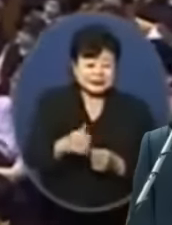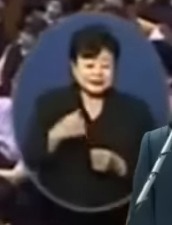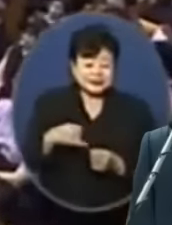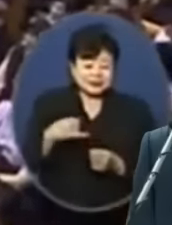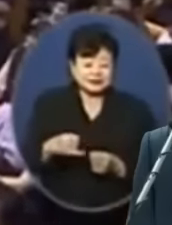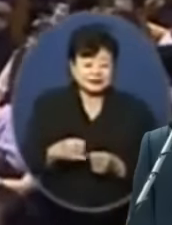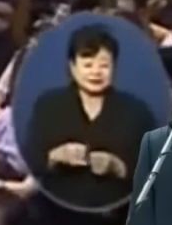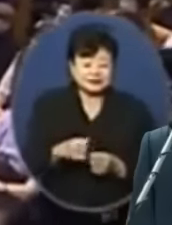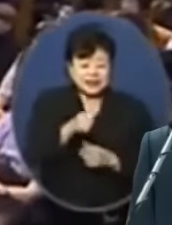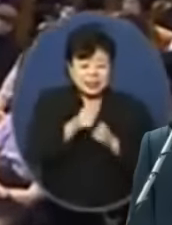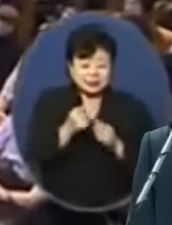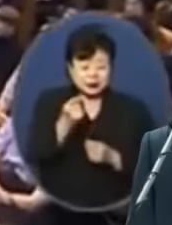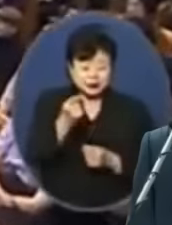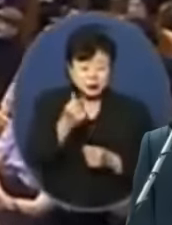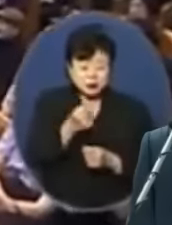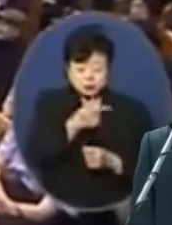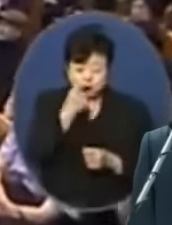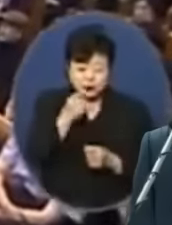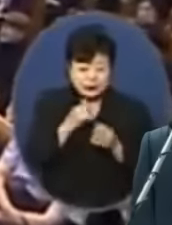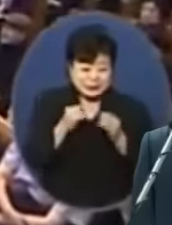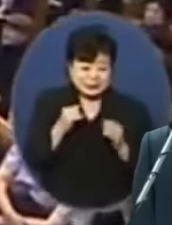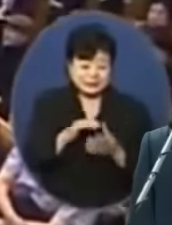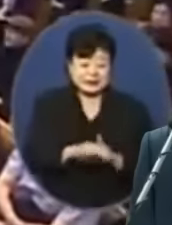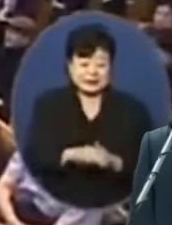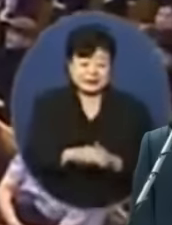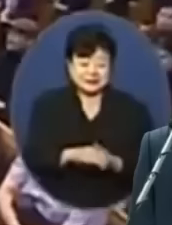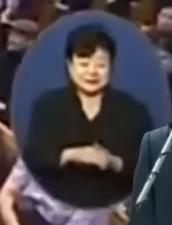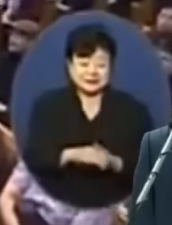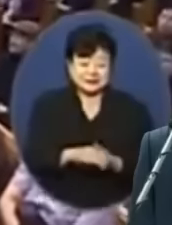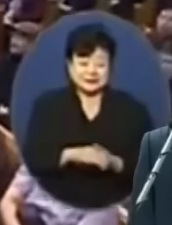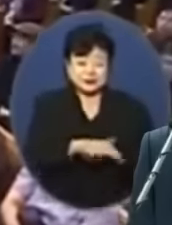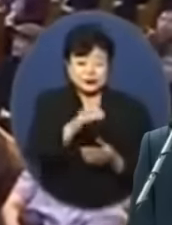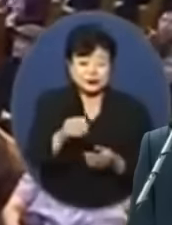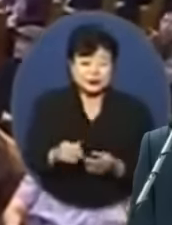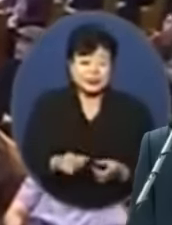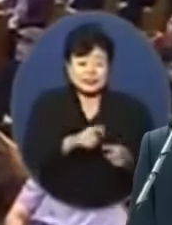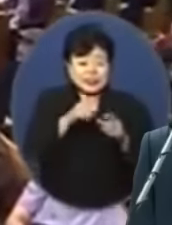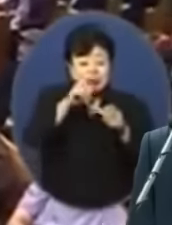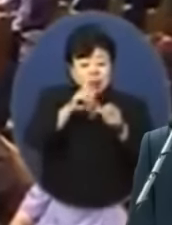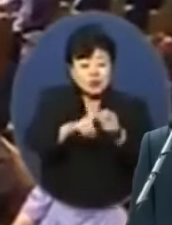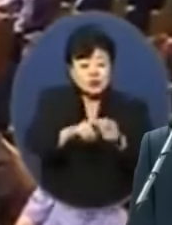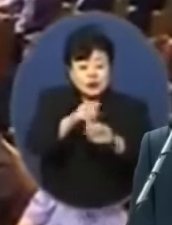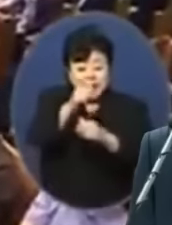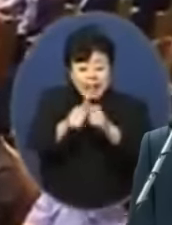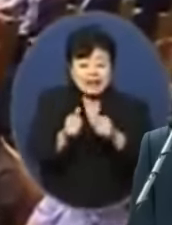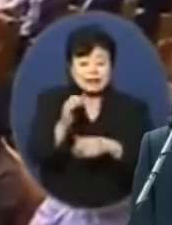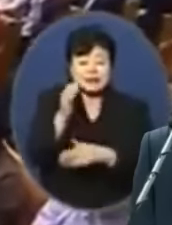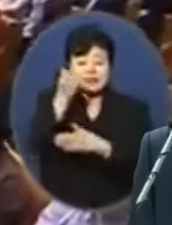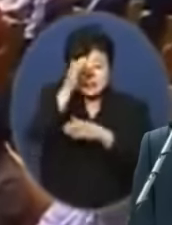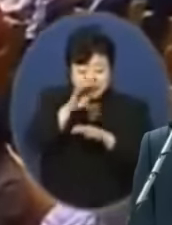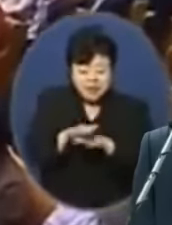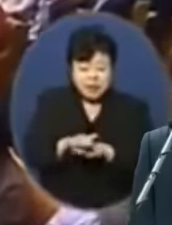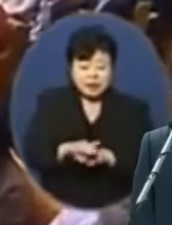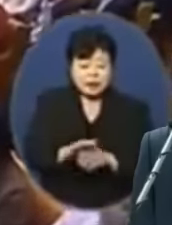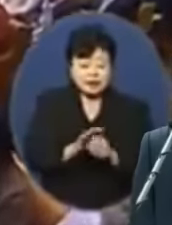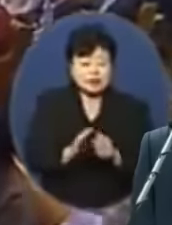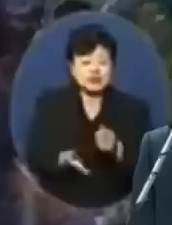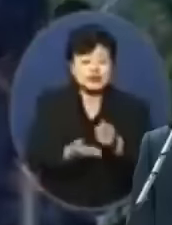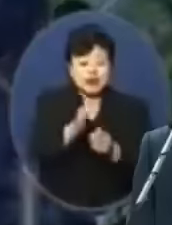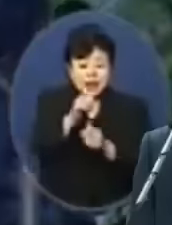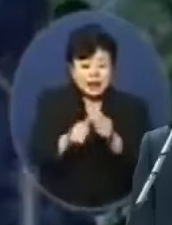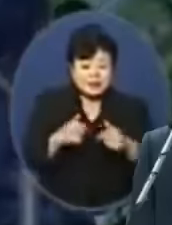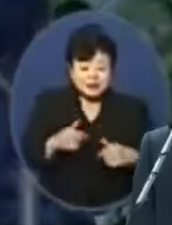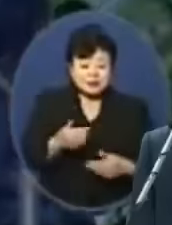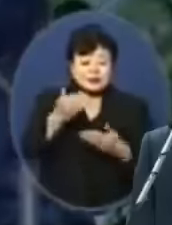하나님보다 조금 못한 존재인 것입니다. 그리고 우리의 사는 목적이 하나님을 예배하고 섬기고